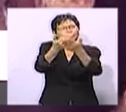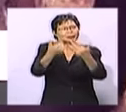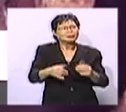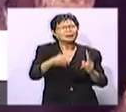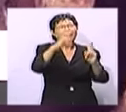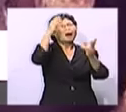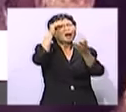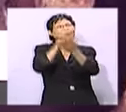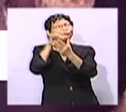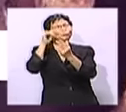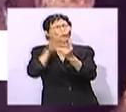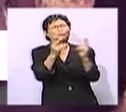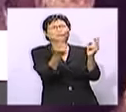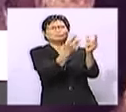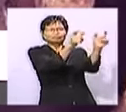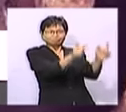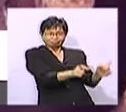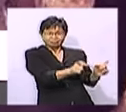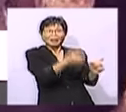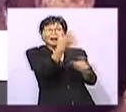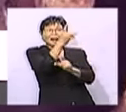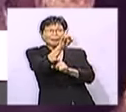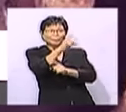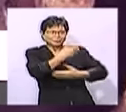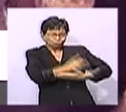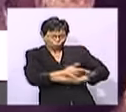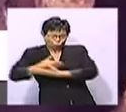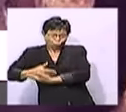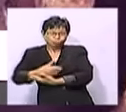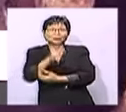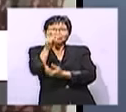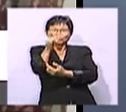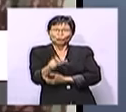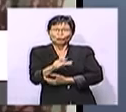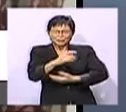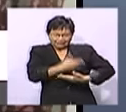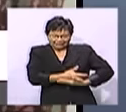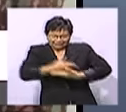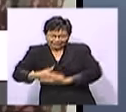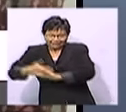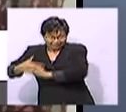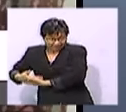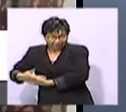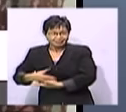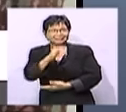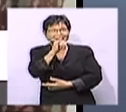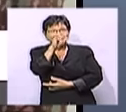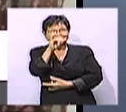Pasangan suami isteri itu kini mempunyai 18 orang cucu dan seorang cicit.